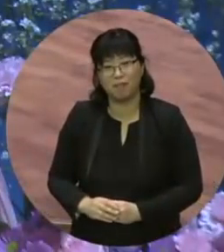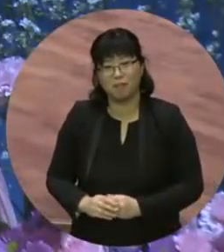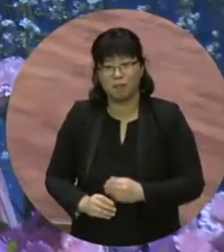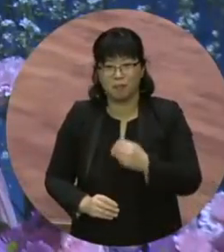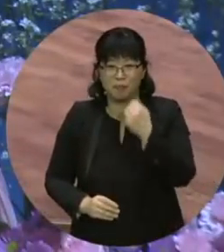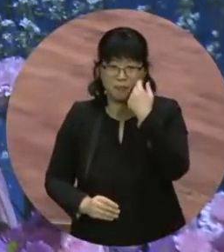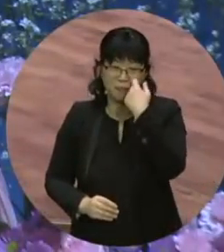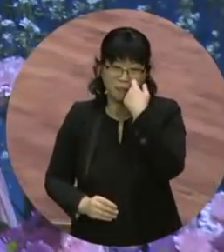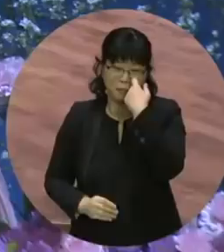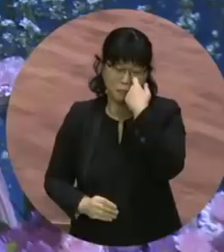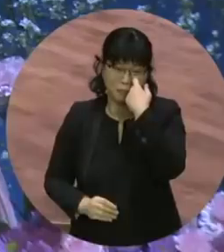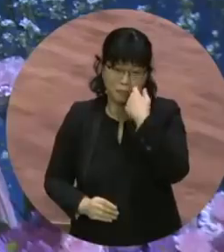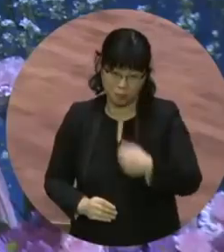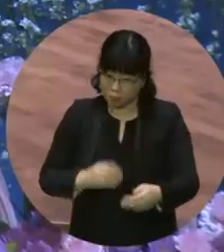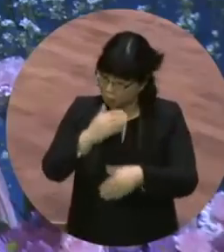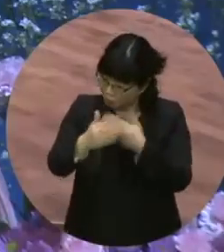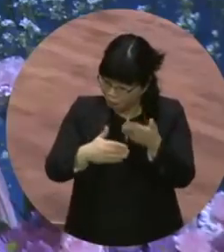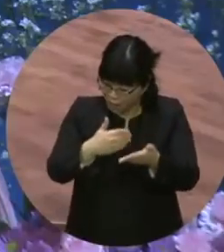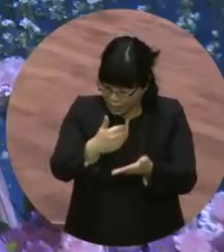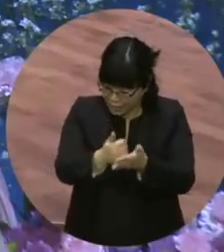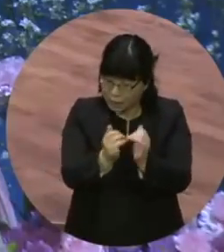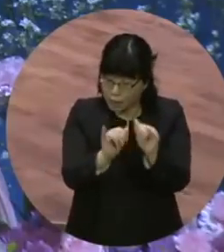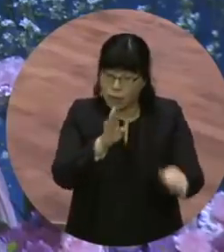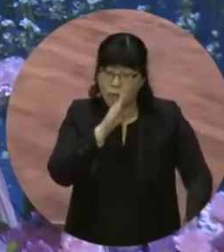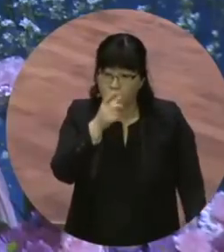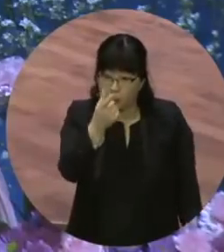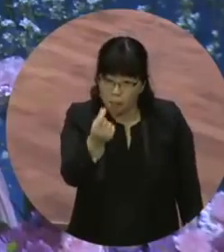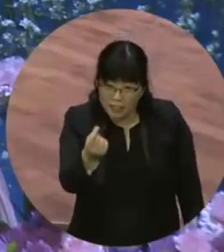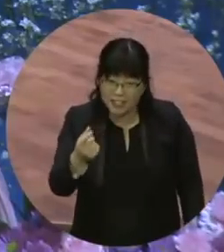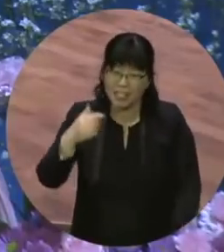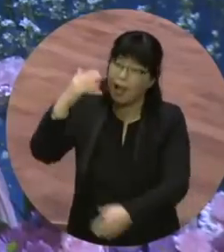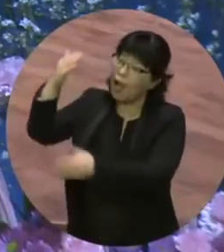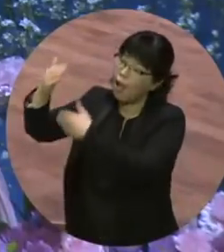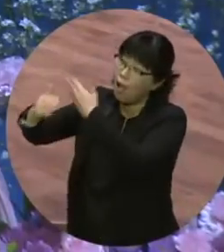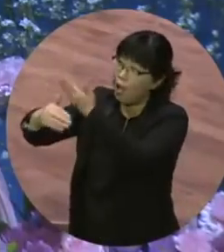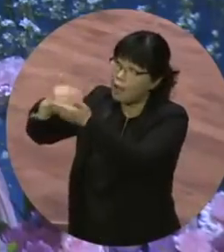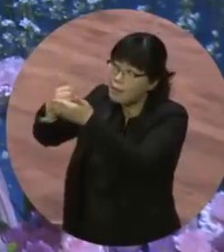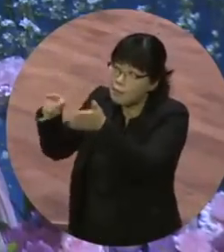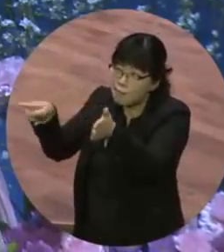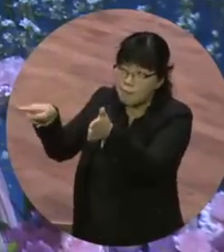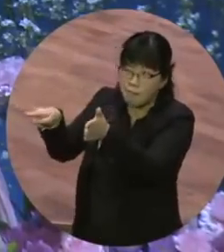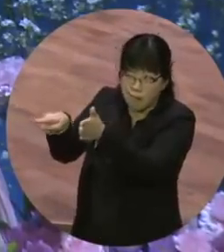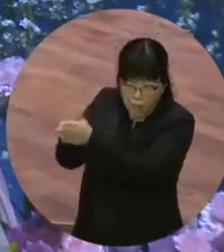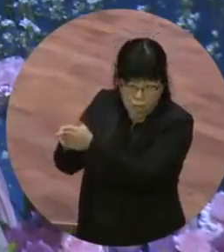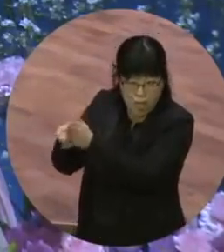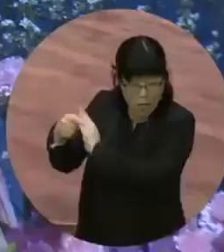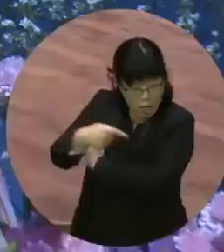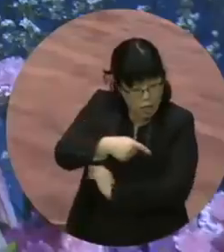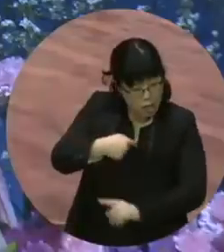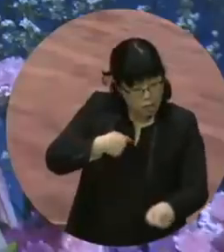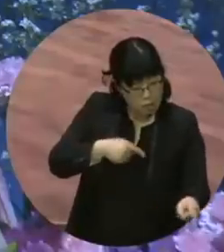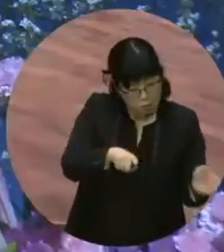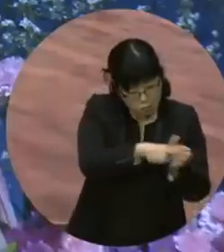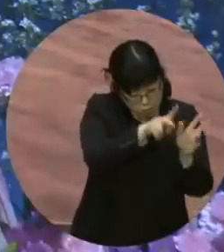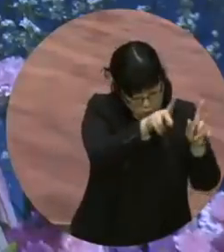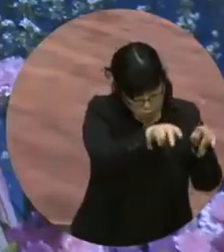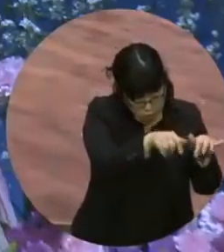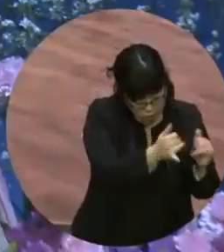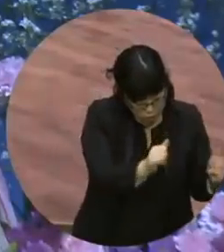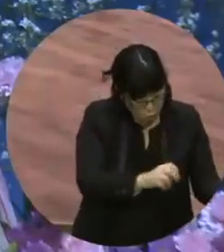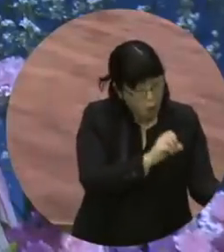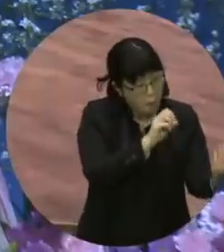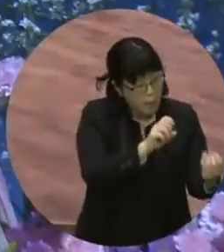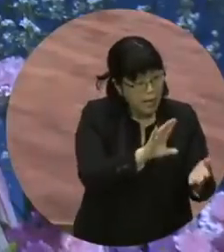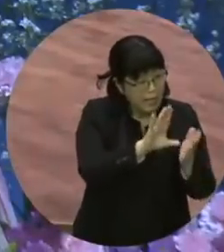자녀는 하나님의 백 믿고 엘사대 하나님의 이 들으라고 하나님 의식하며 말하세요. 하나님